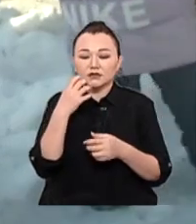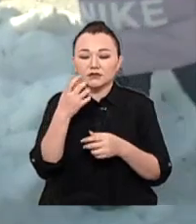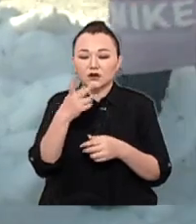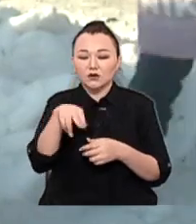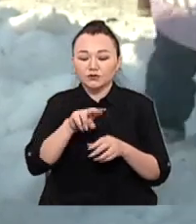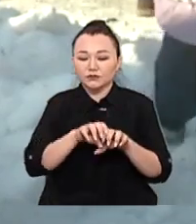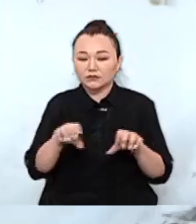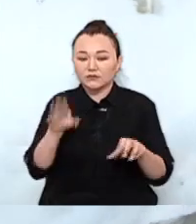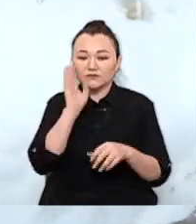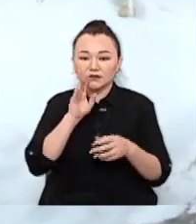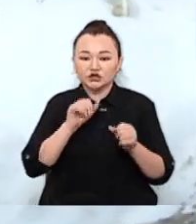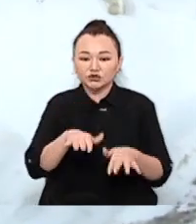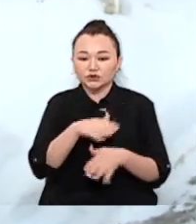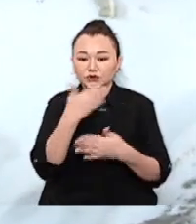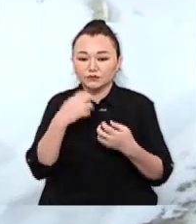тұр?